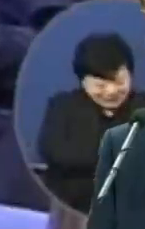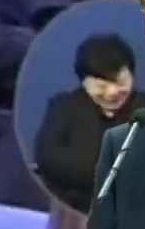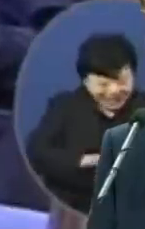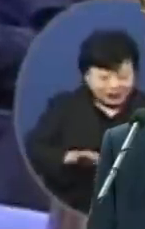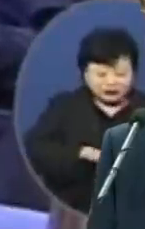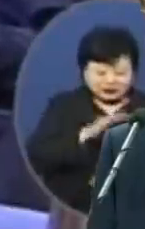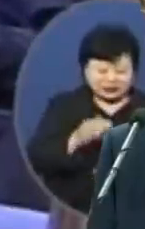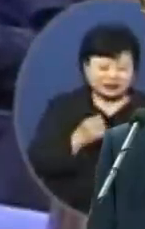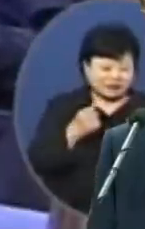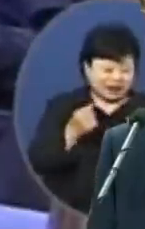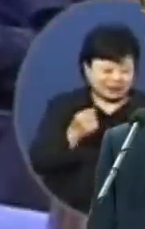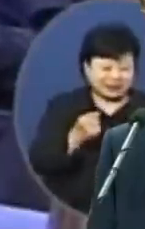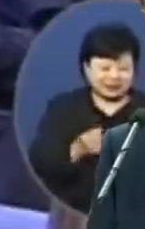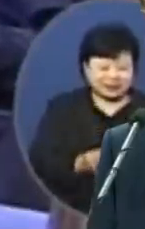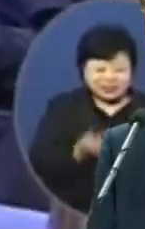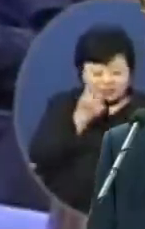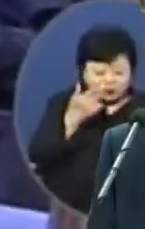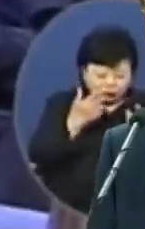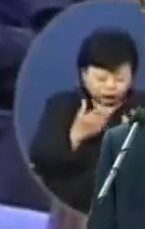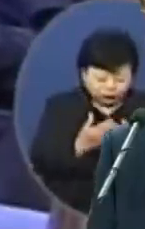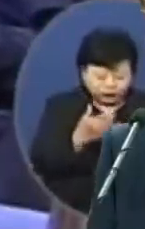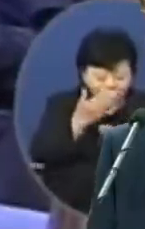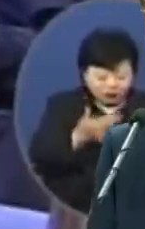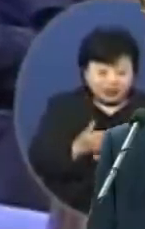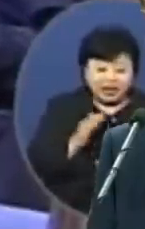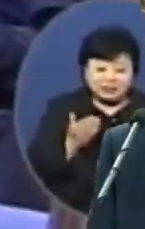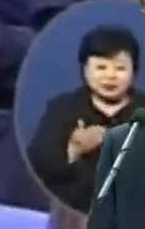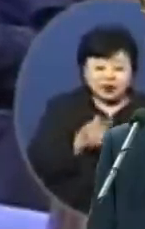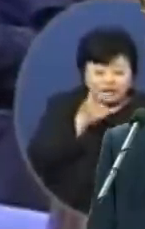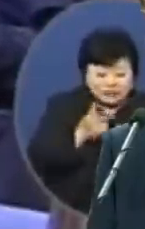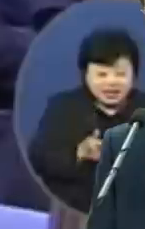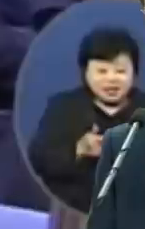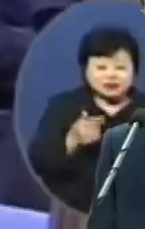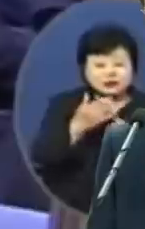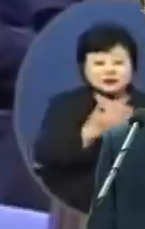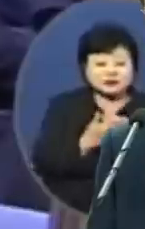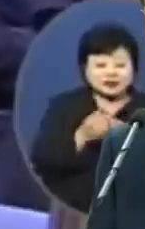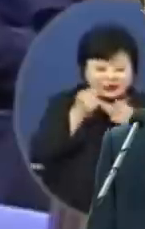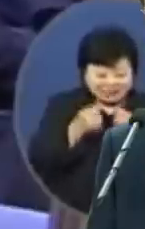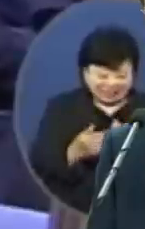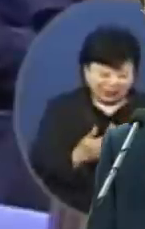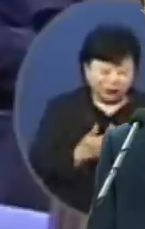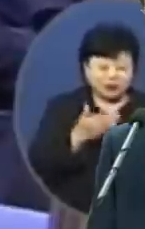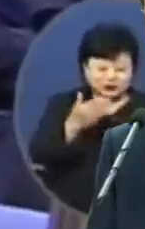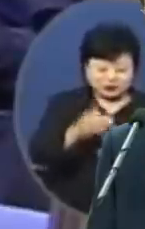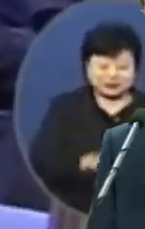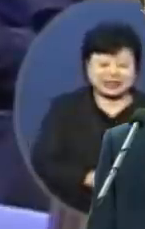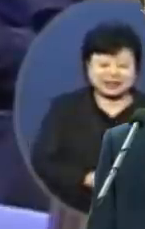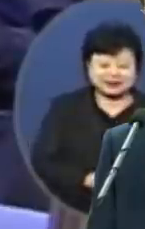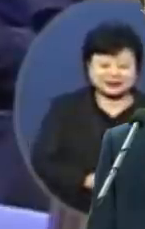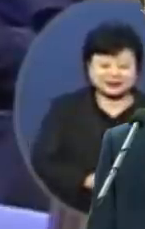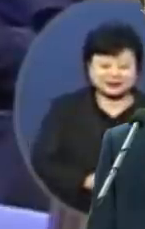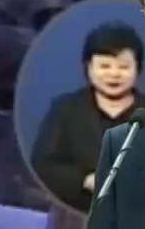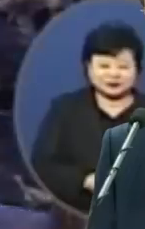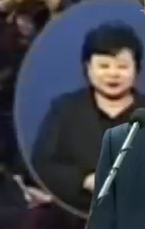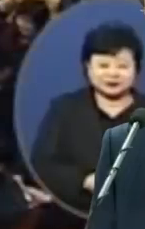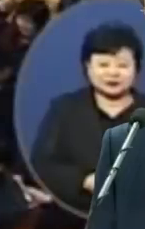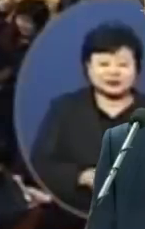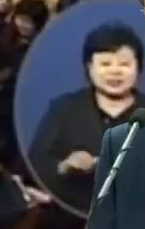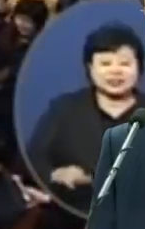잘됨같이 범사에 잘됨에 강건하고 생명을 얻게 넘치게 얻게 하시고 예수 은혜로 살게 되는 것입니다. 우리는 이